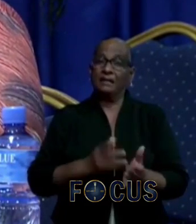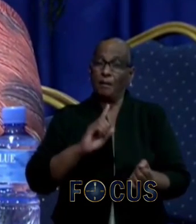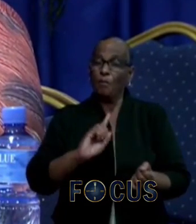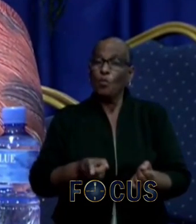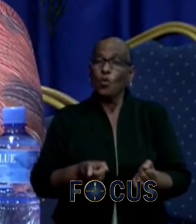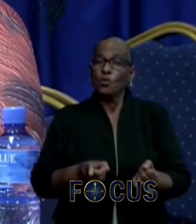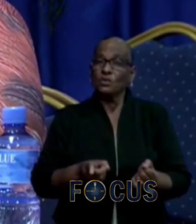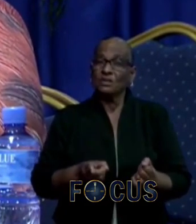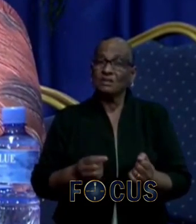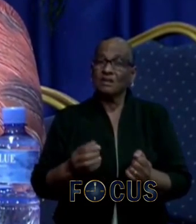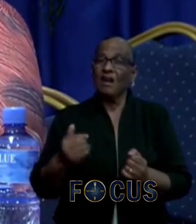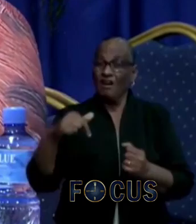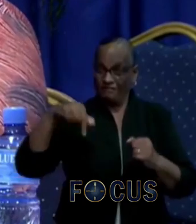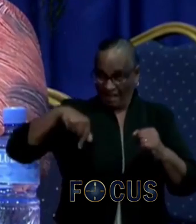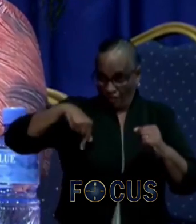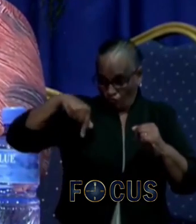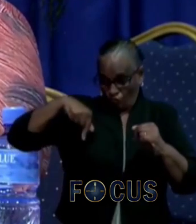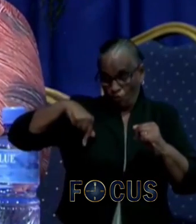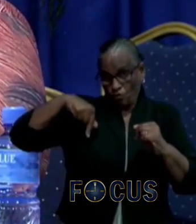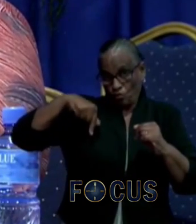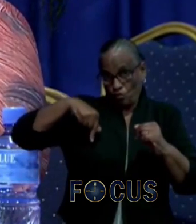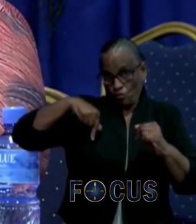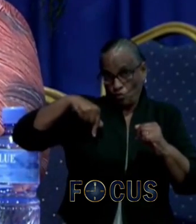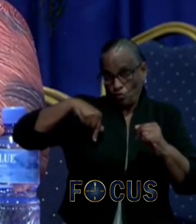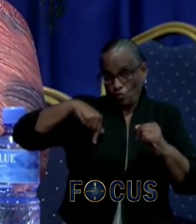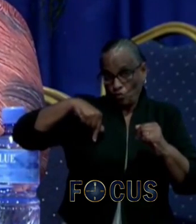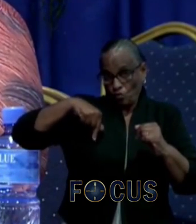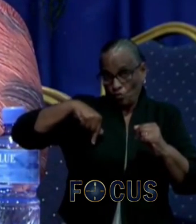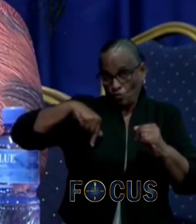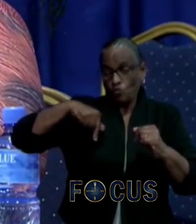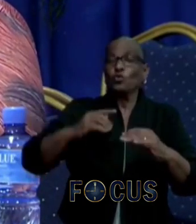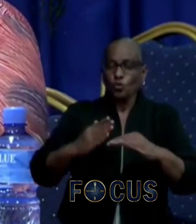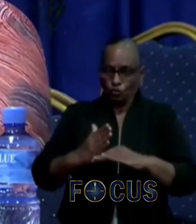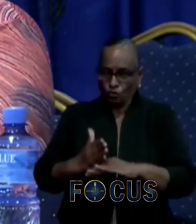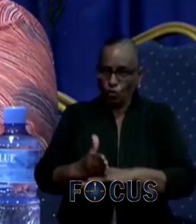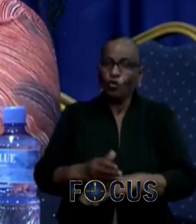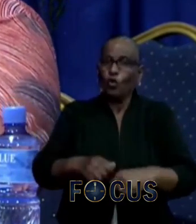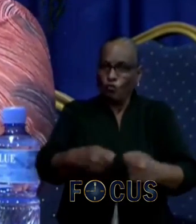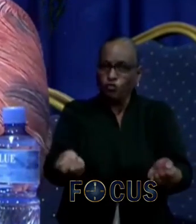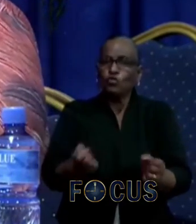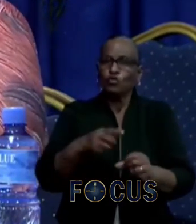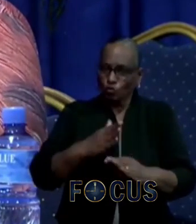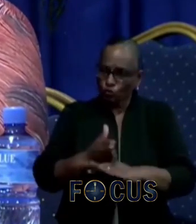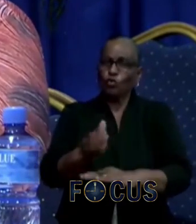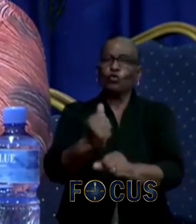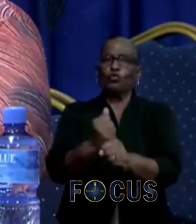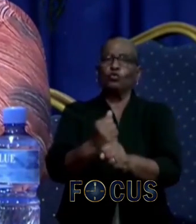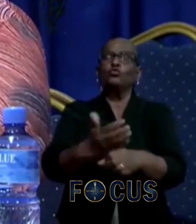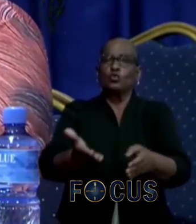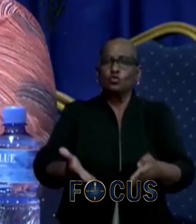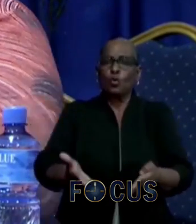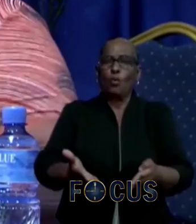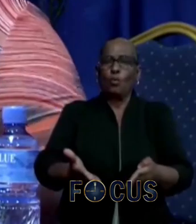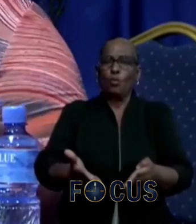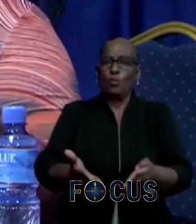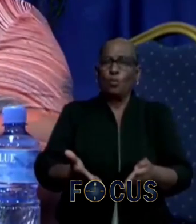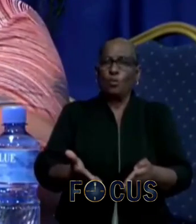die vanaf dit moment reeds doorgevoerd kunnen worden. Het gaat dus